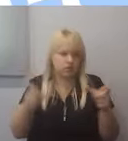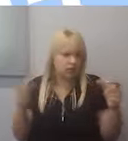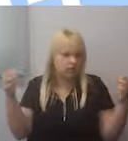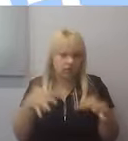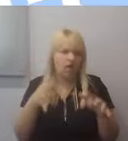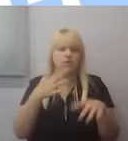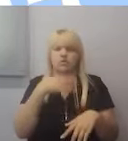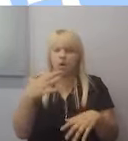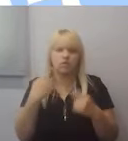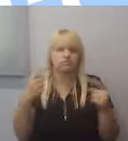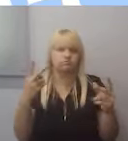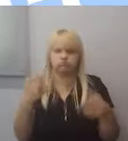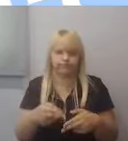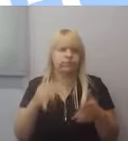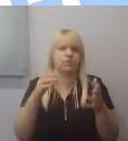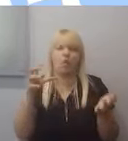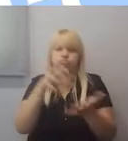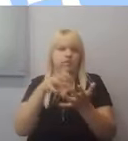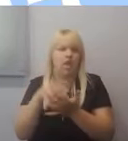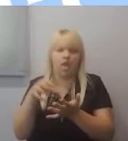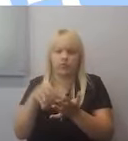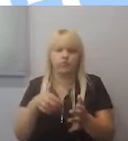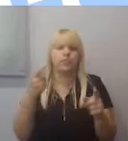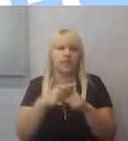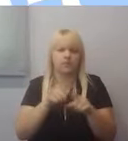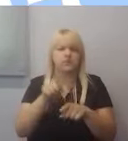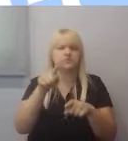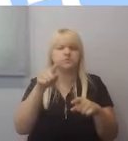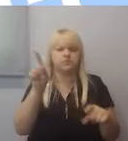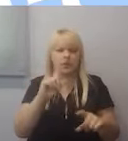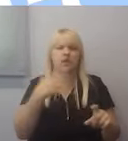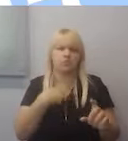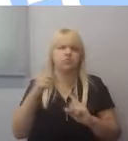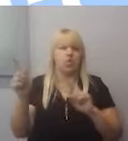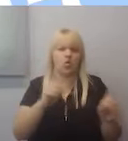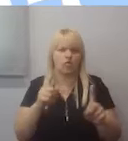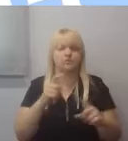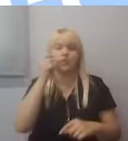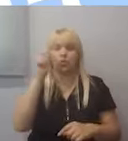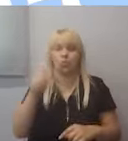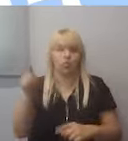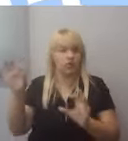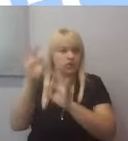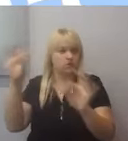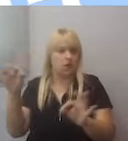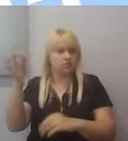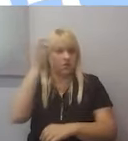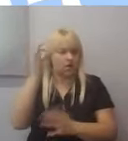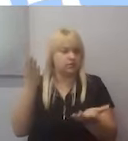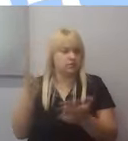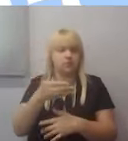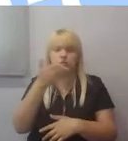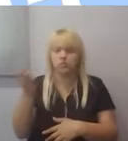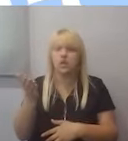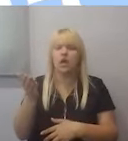objektu tāpēc arī tas stāsts ka ir nepieciešama koordinācija ukrainā sākumā kā jūs atcerēties tomēr tas bija paš pašu nu